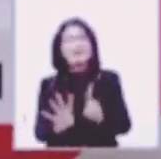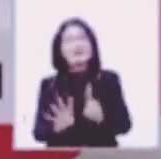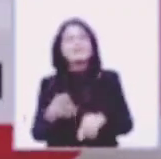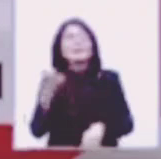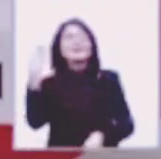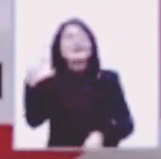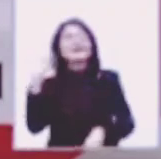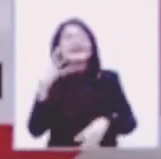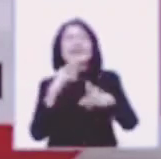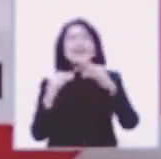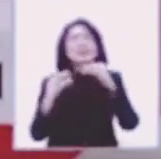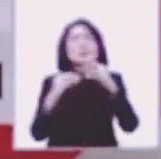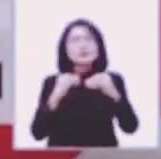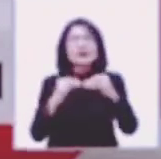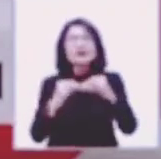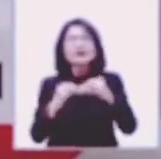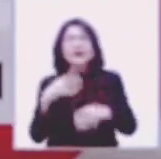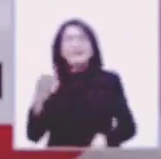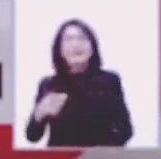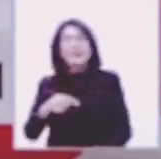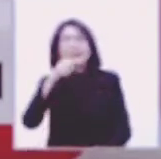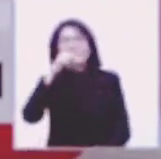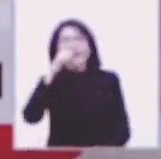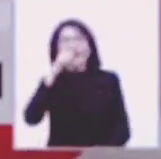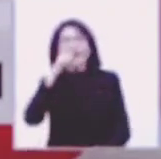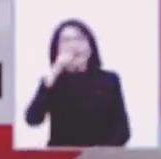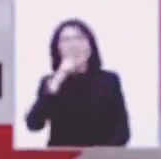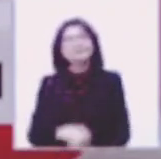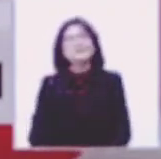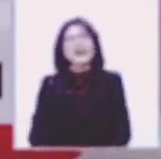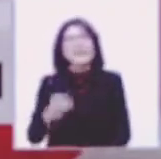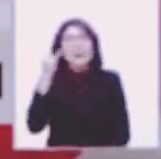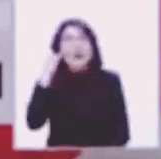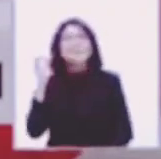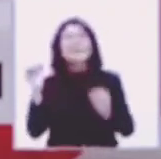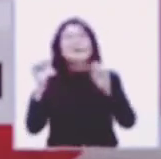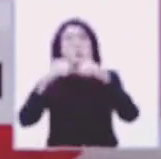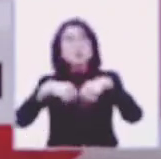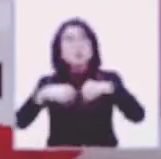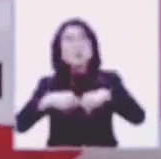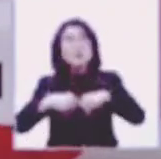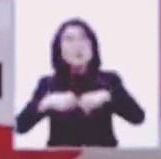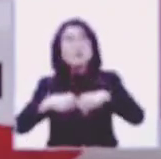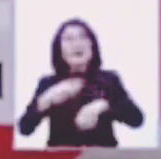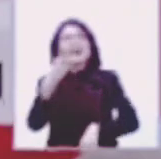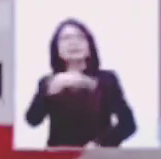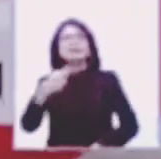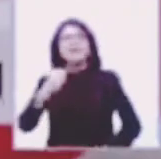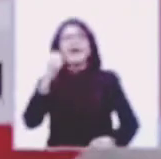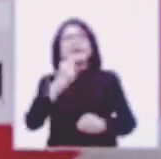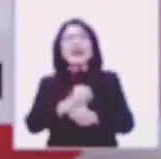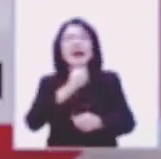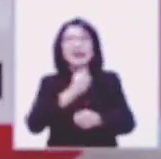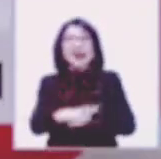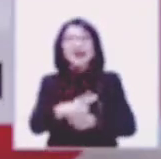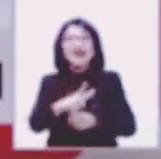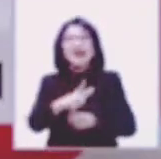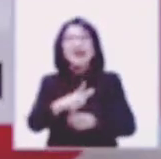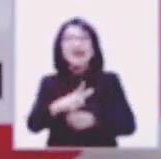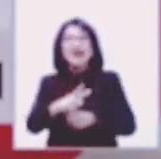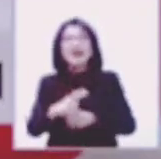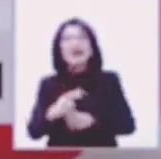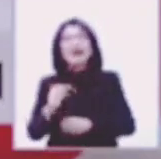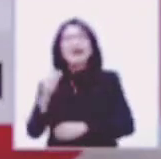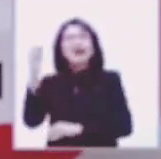diskusikan sejak tadi. Apakah Pak Mohaimin setuju bahwa kita telah gagal menghentikan kerusakan